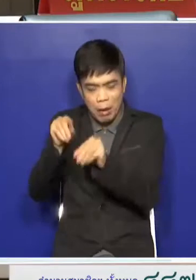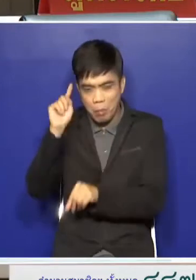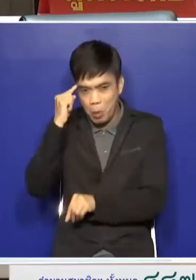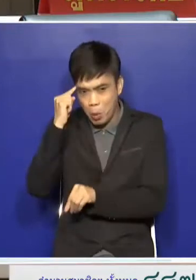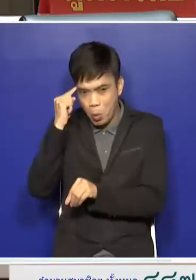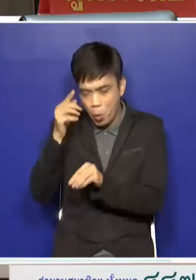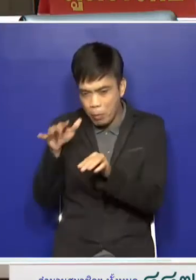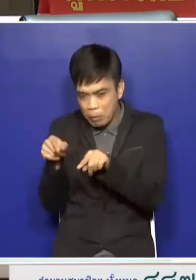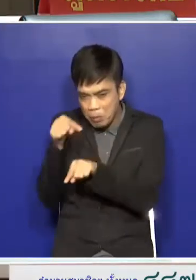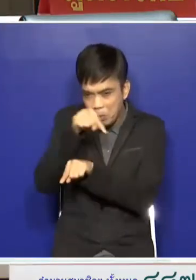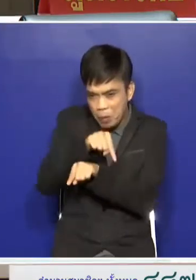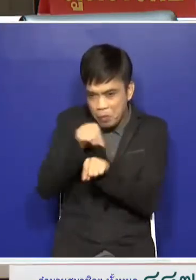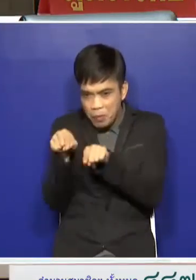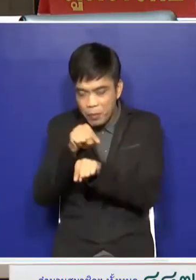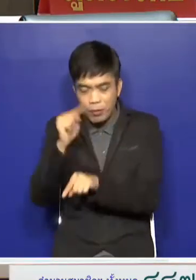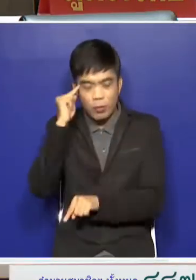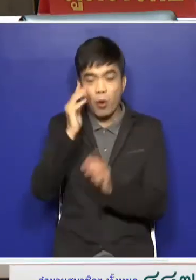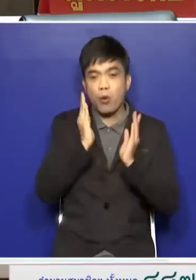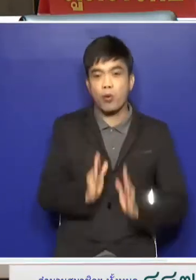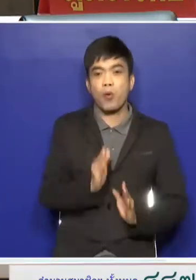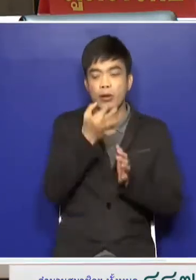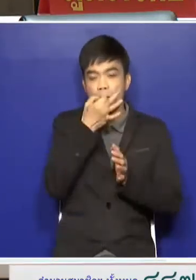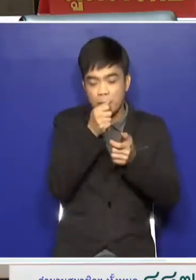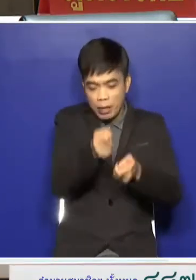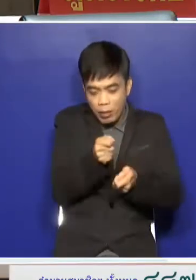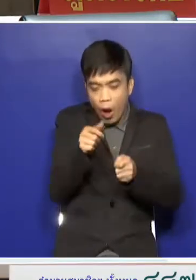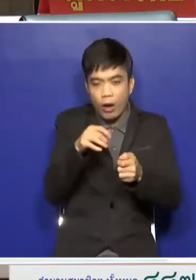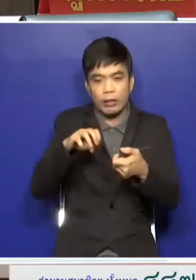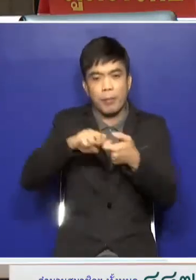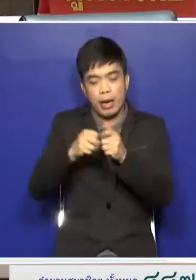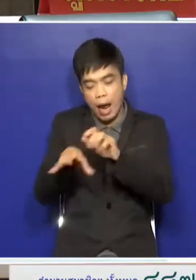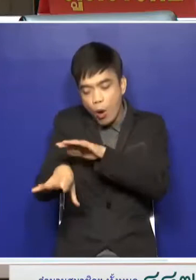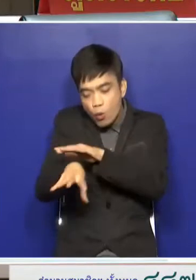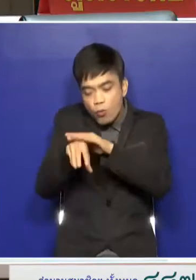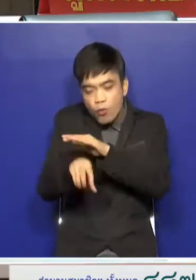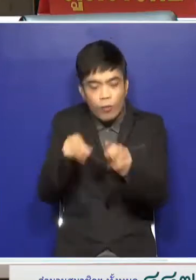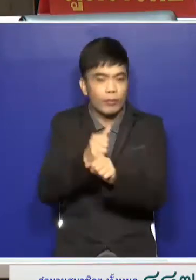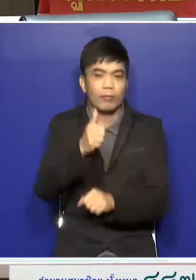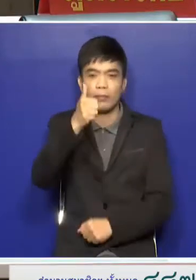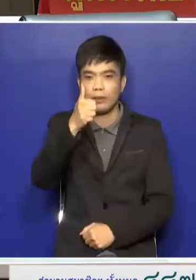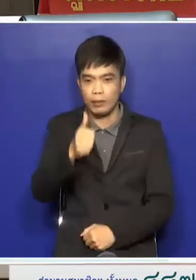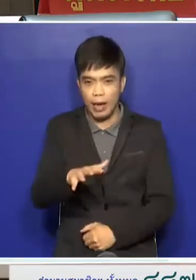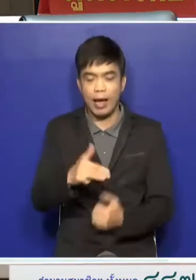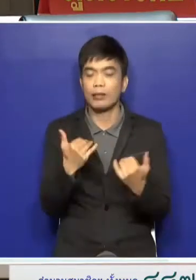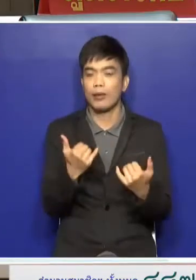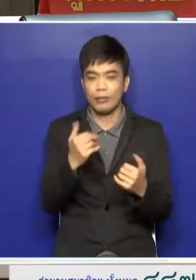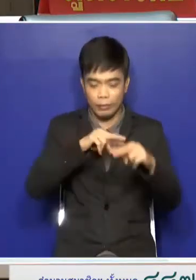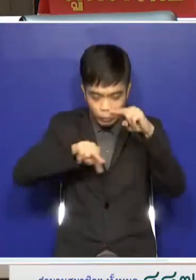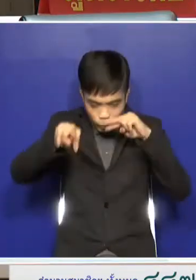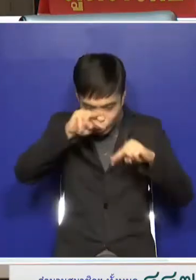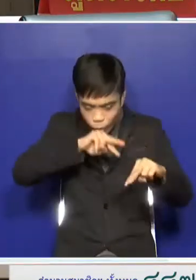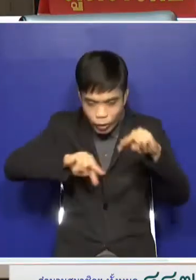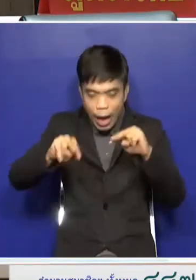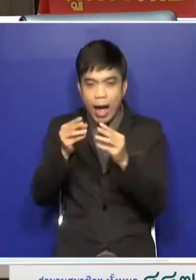กันหรือเปล่าจึงทำให้เกษตรกรไม่สามารถจะสูบน้ำขึ้นมาใช้ได้ดังนั้นขณะนี้อยู่ในระหว่างการตรวจสอบของกรมธนารักษ์กรม